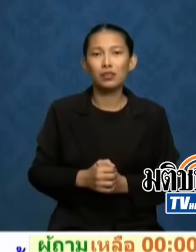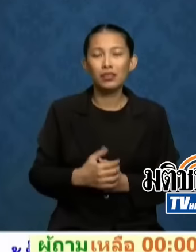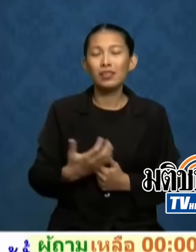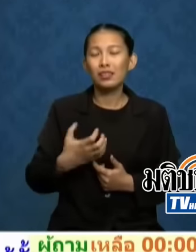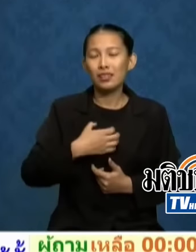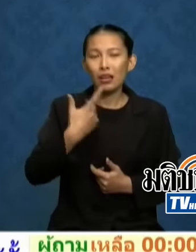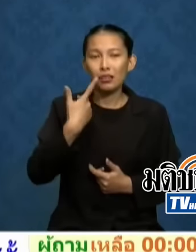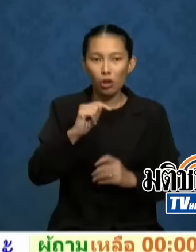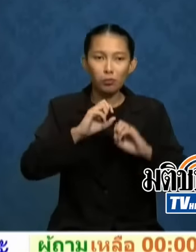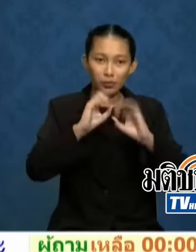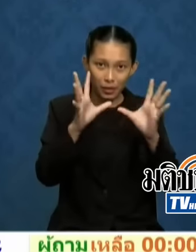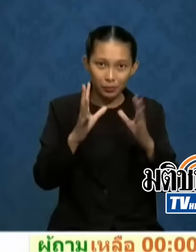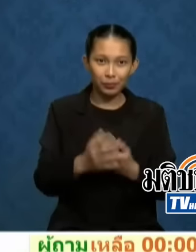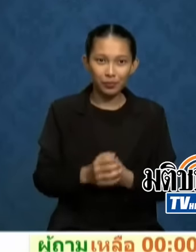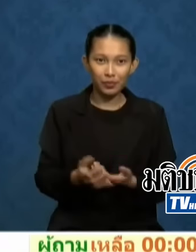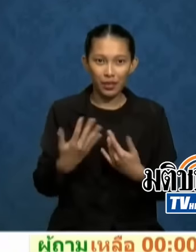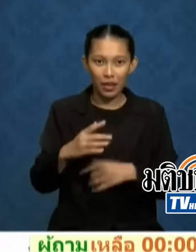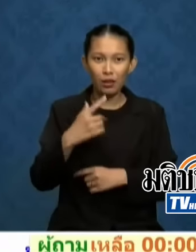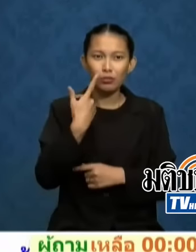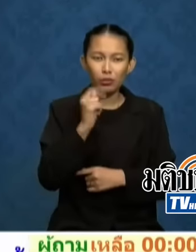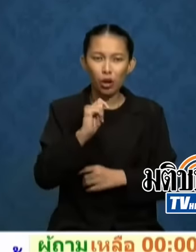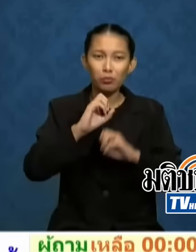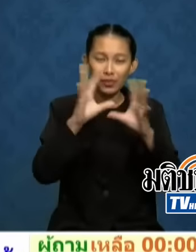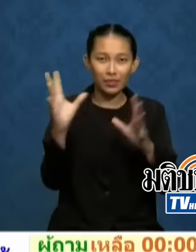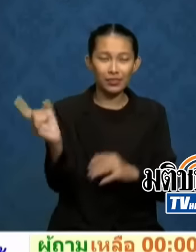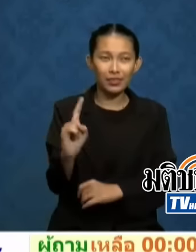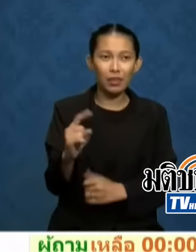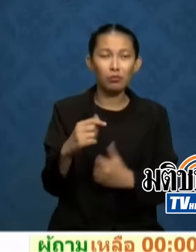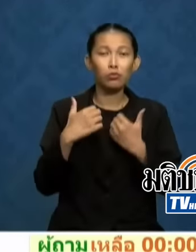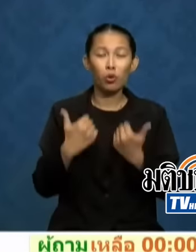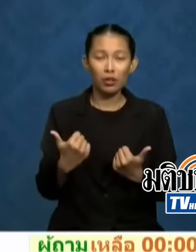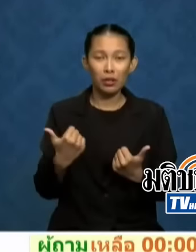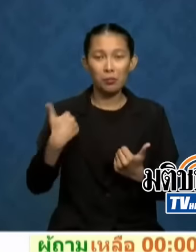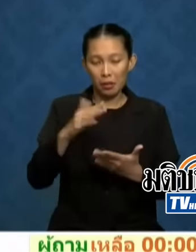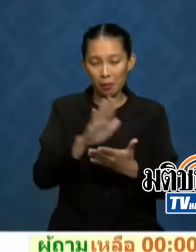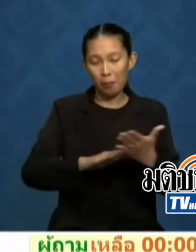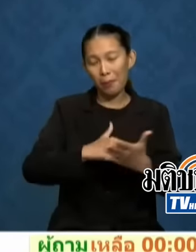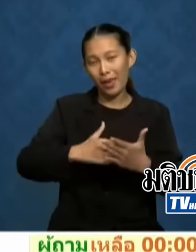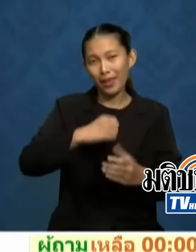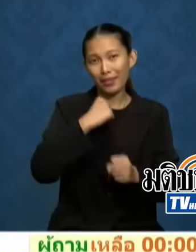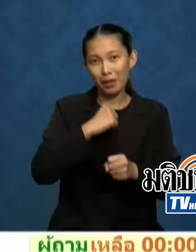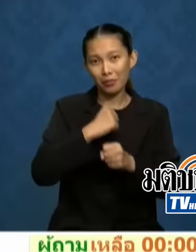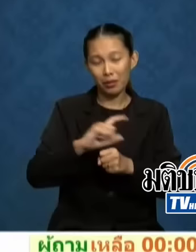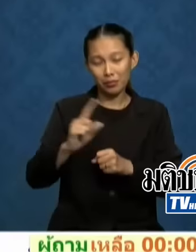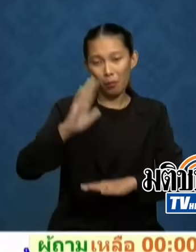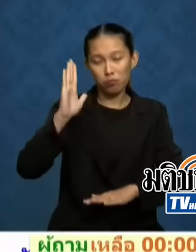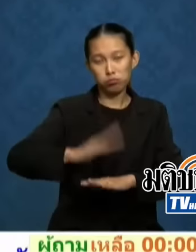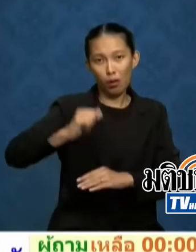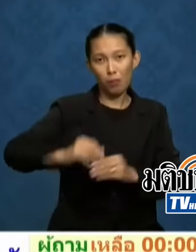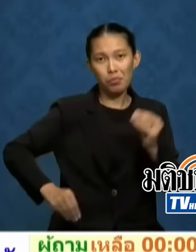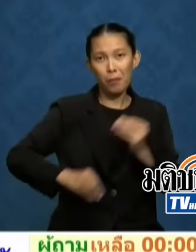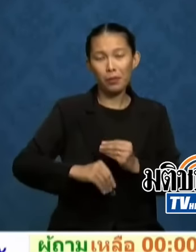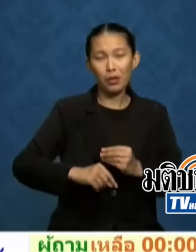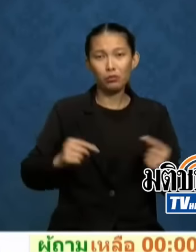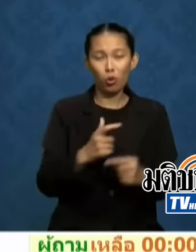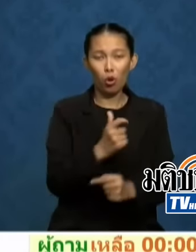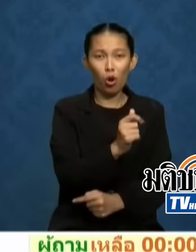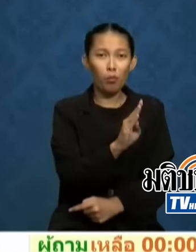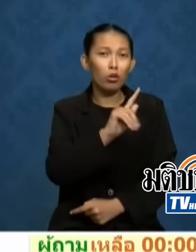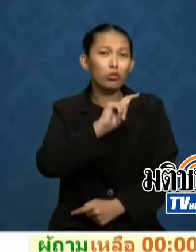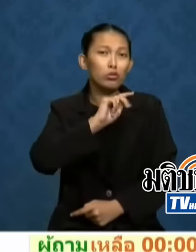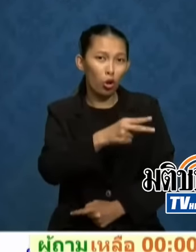อบให้ชัดเจนด้วยแล้วก็อยากจะให้ท่านตอบชัดเจนสักเล็กน้อยว่าเรามีแผนงานในการที่จะเพิ่มประสิทธิภาพขององค์กรปกครองส่วน